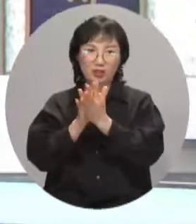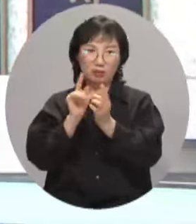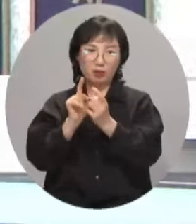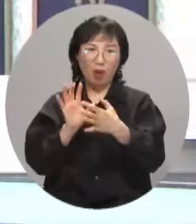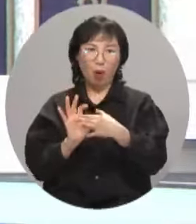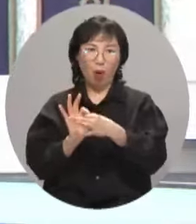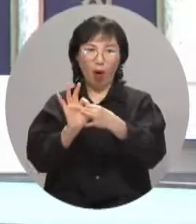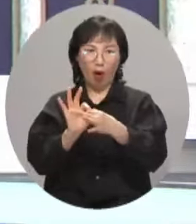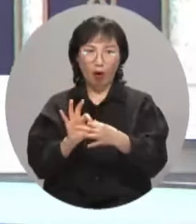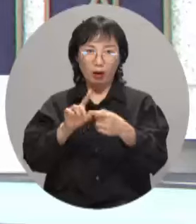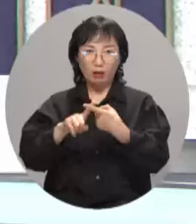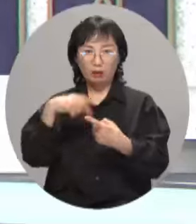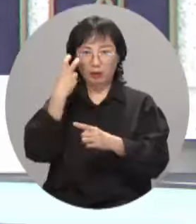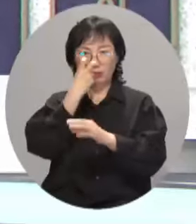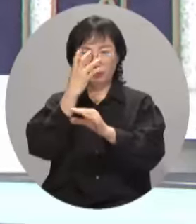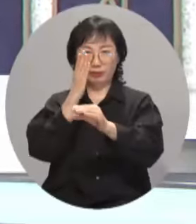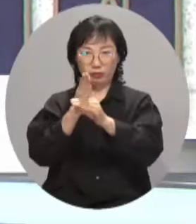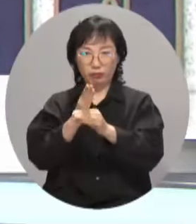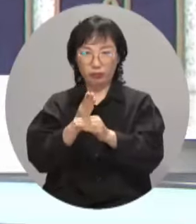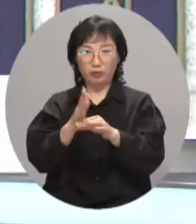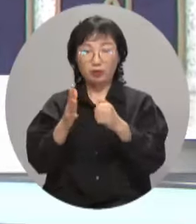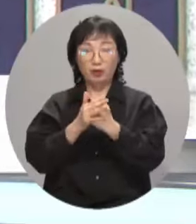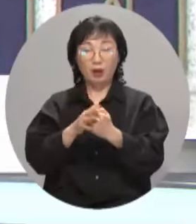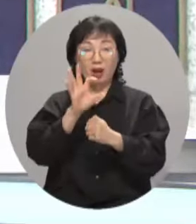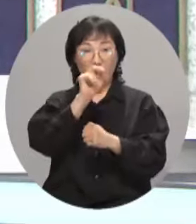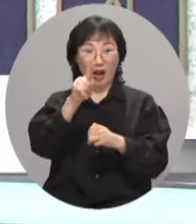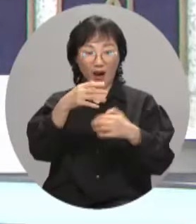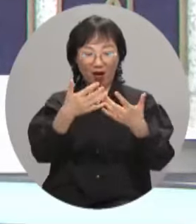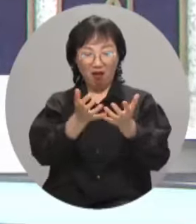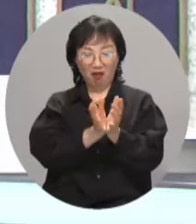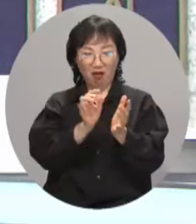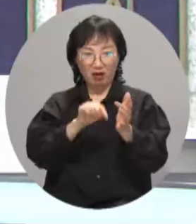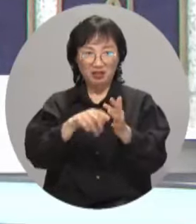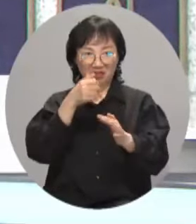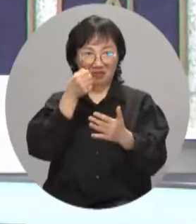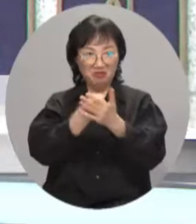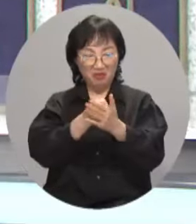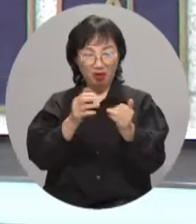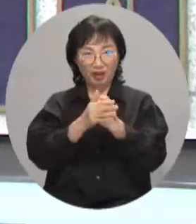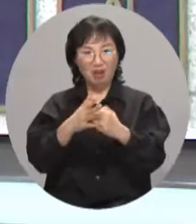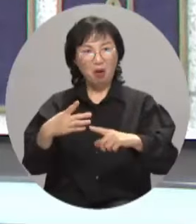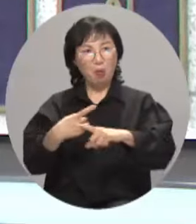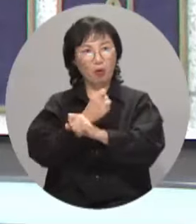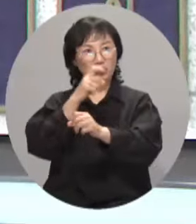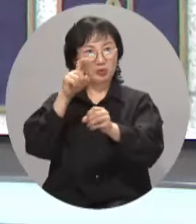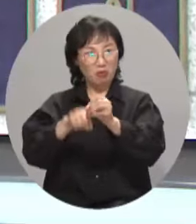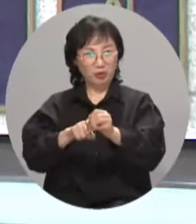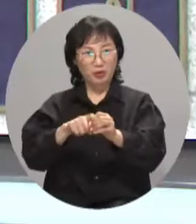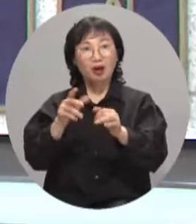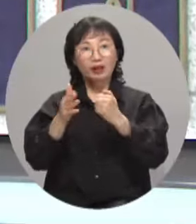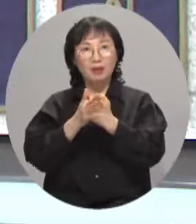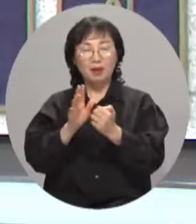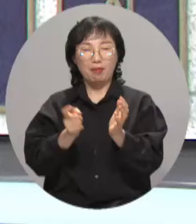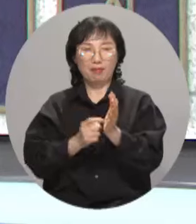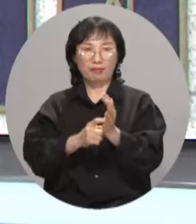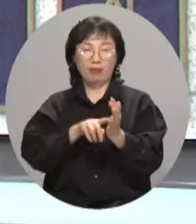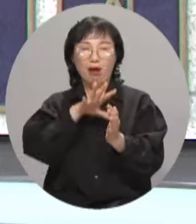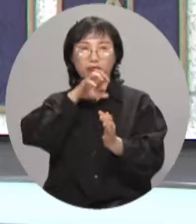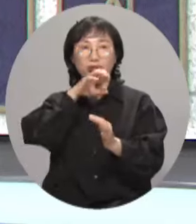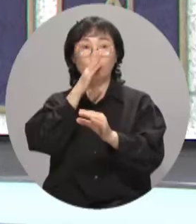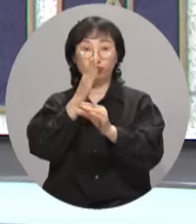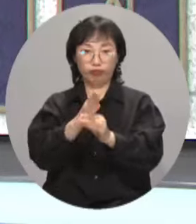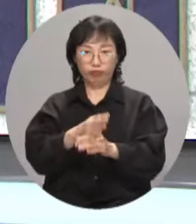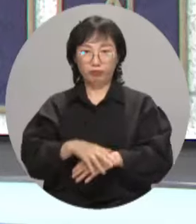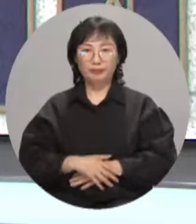연관성까지 살펴보는 건데요 야권에서는 결론을 정해 놓은 보복 수사하며 즉각 반발하고 나섰습니다